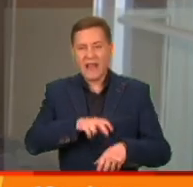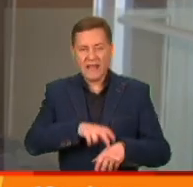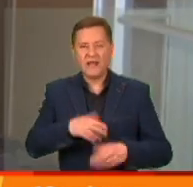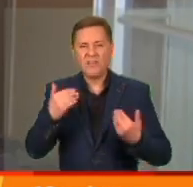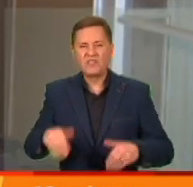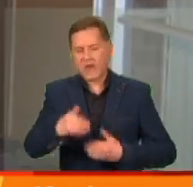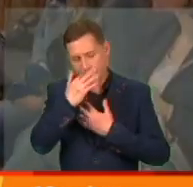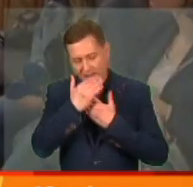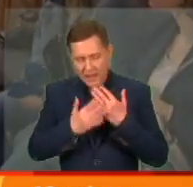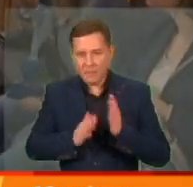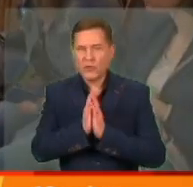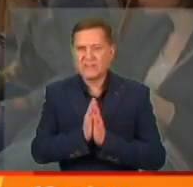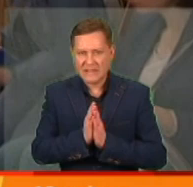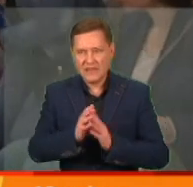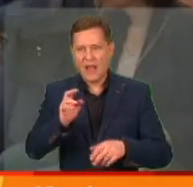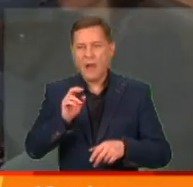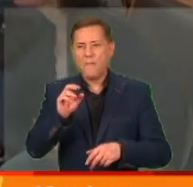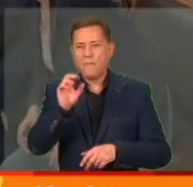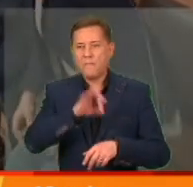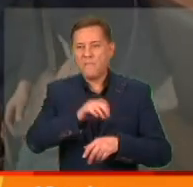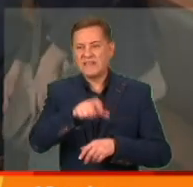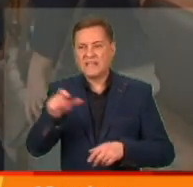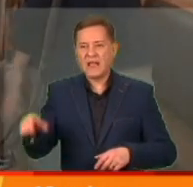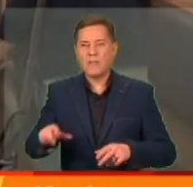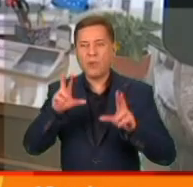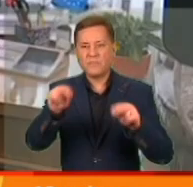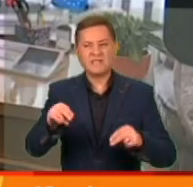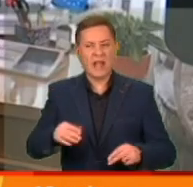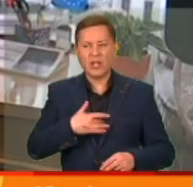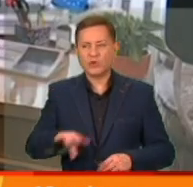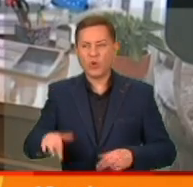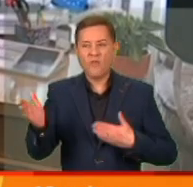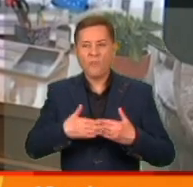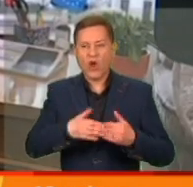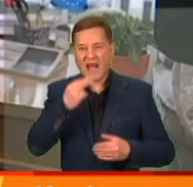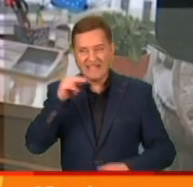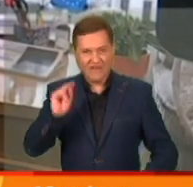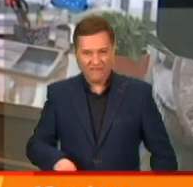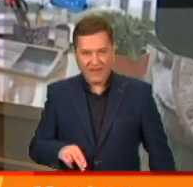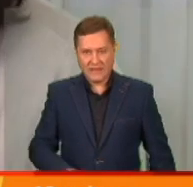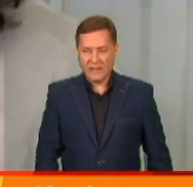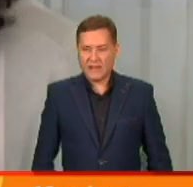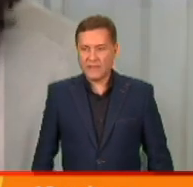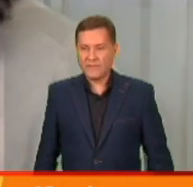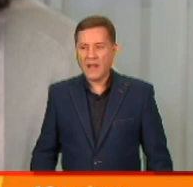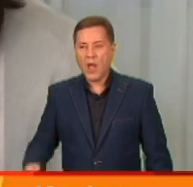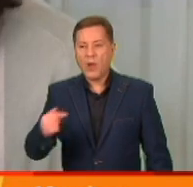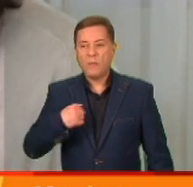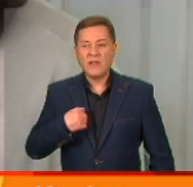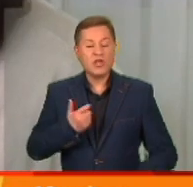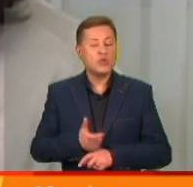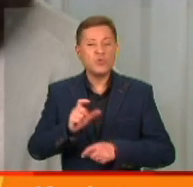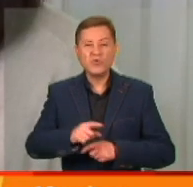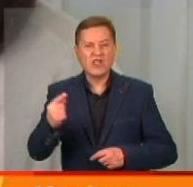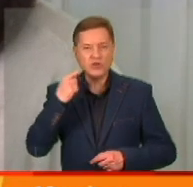Охмадиту вже перепросила пацієнтів за підлеглих і пообіцяла суворо покарати винних. Мені безмежно було